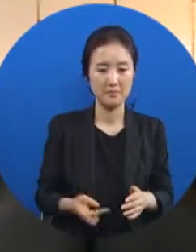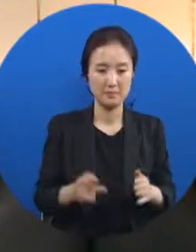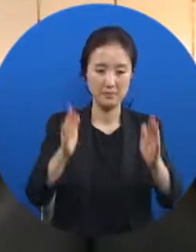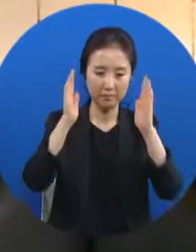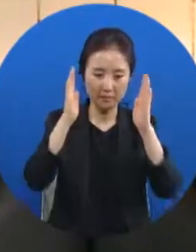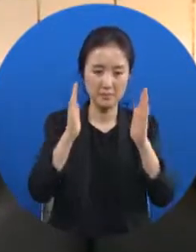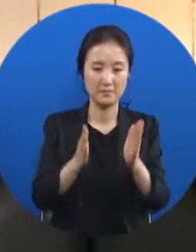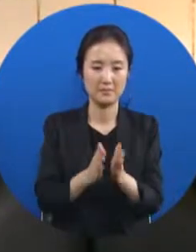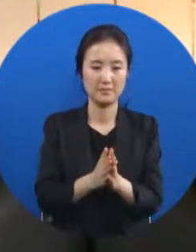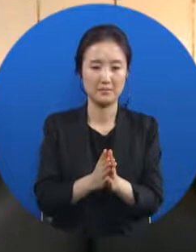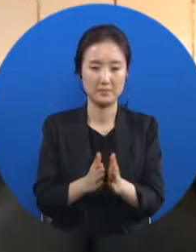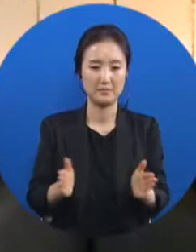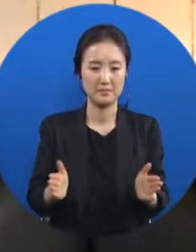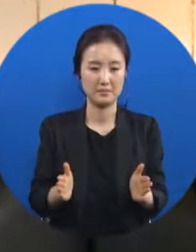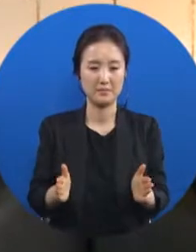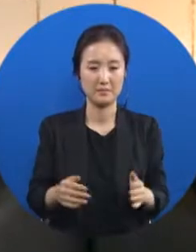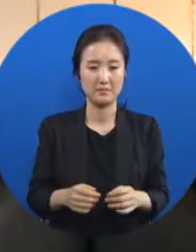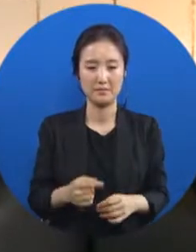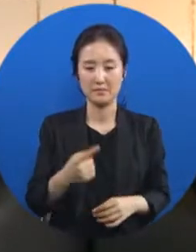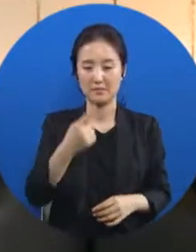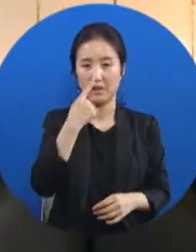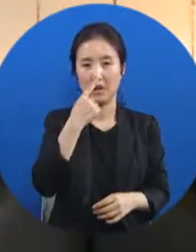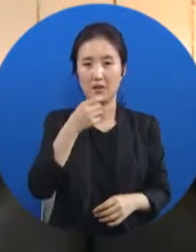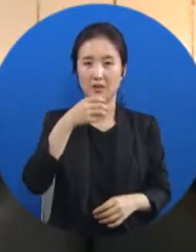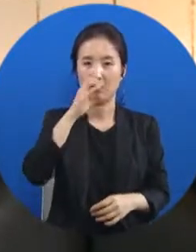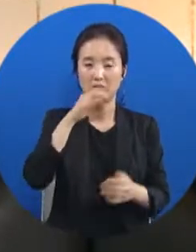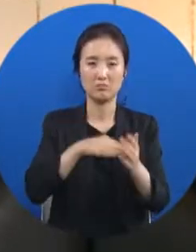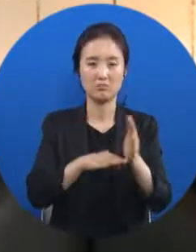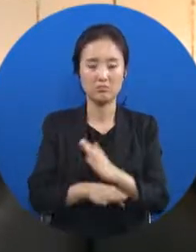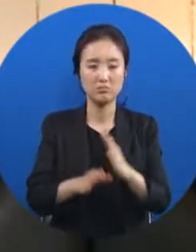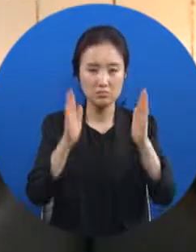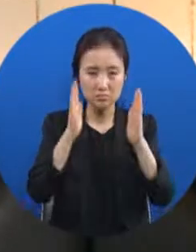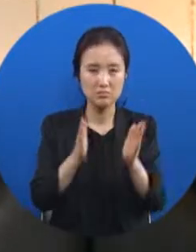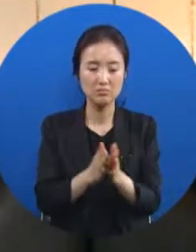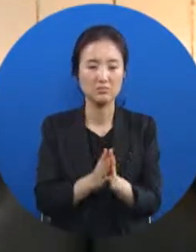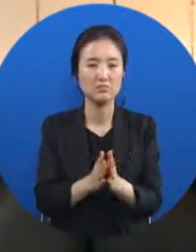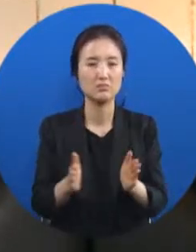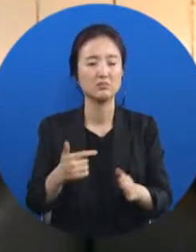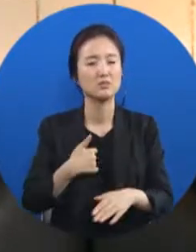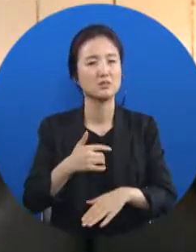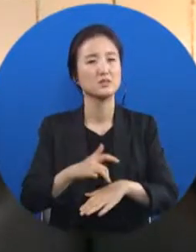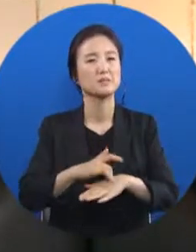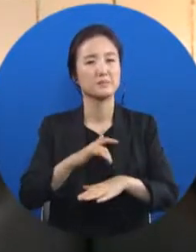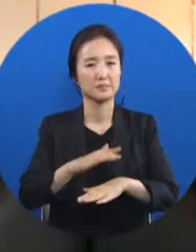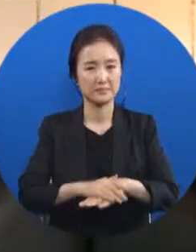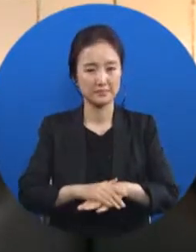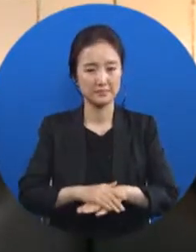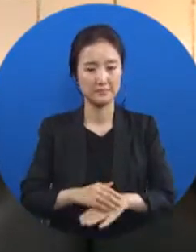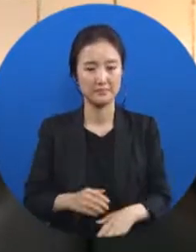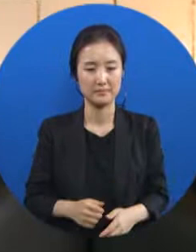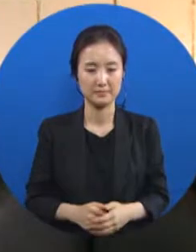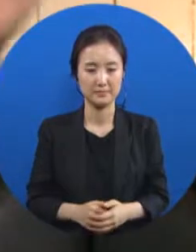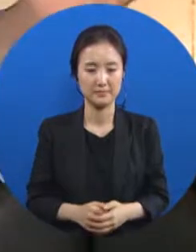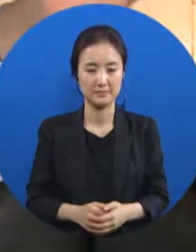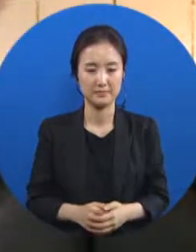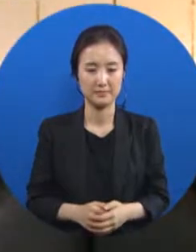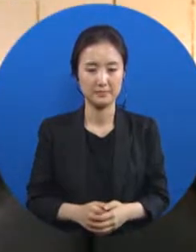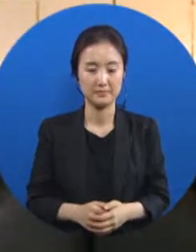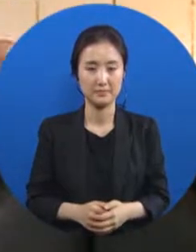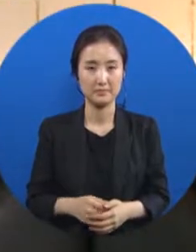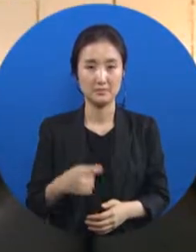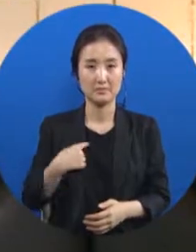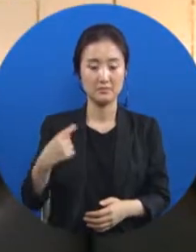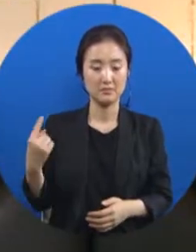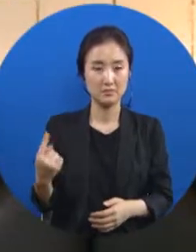이제 커피 한잔 마시고 공부하는 게 저는 습관이었어요. 딱 가면 중학교 때 갈라졌던 친구들이 와